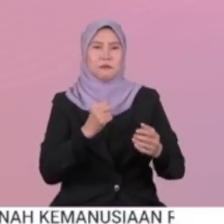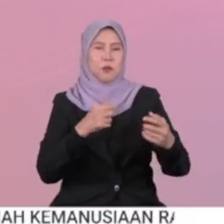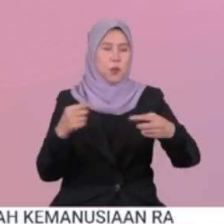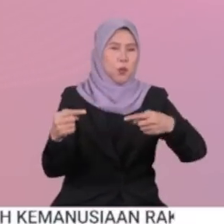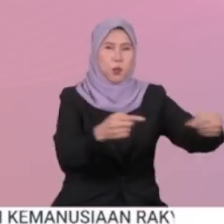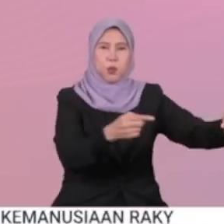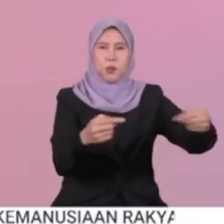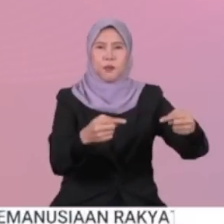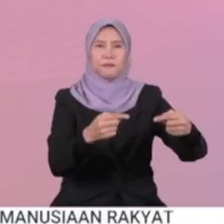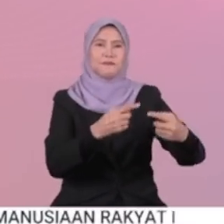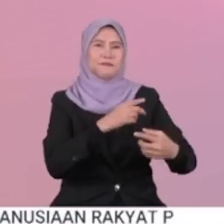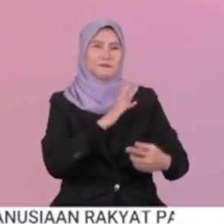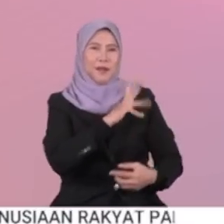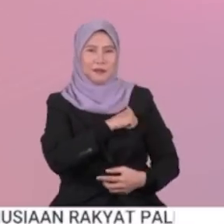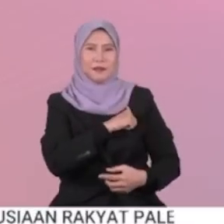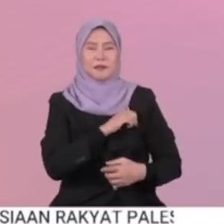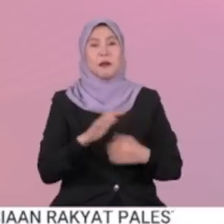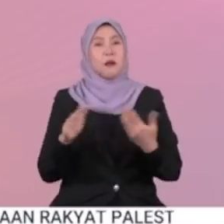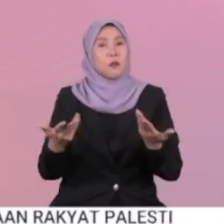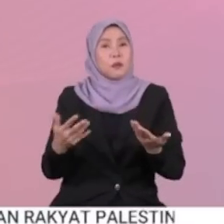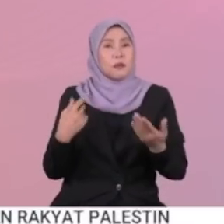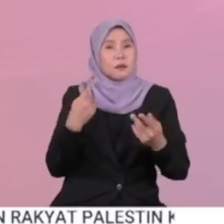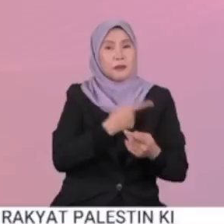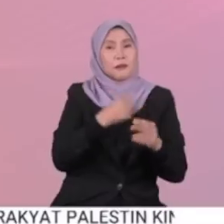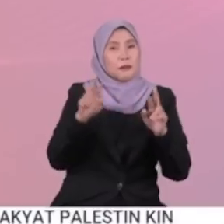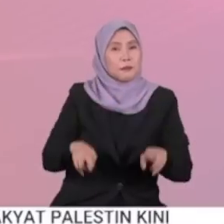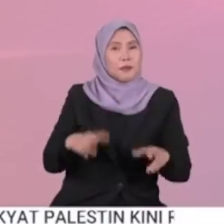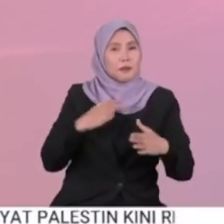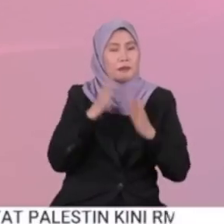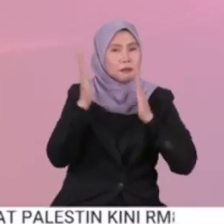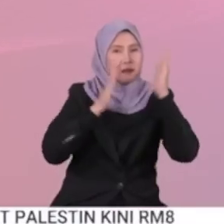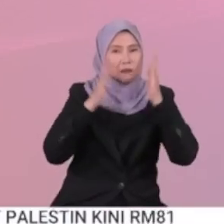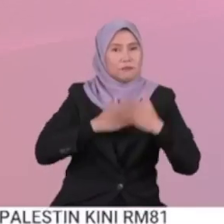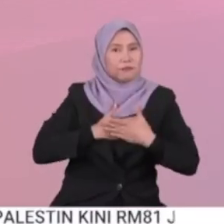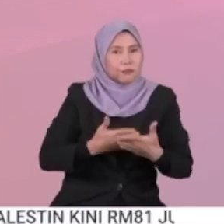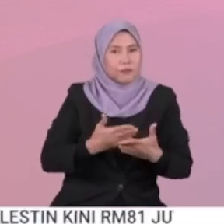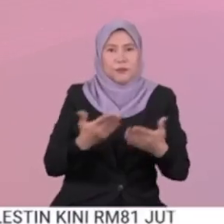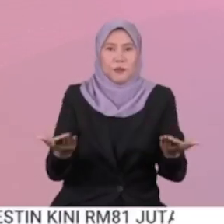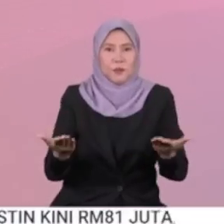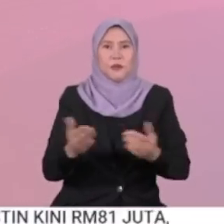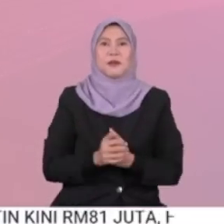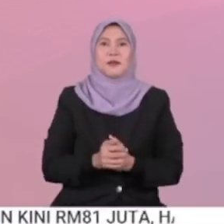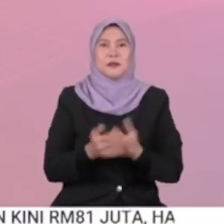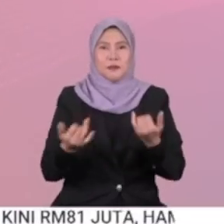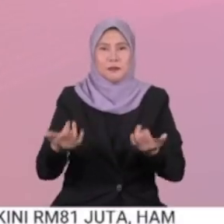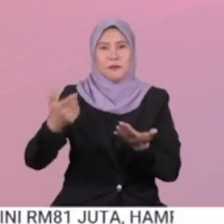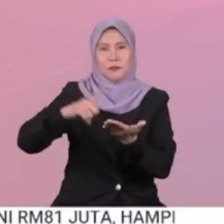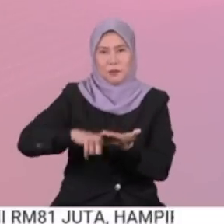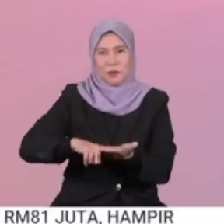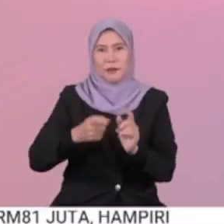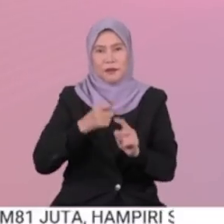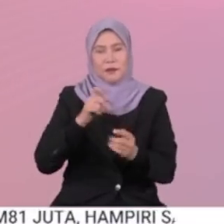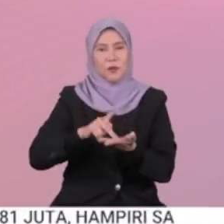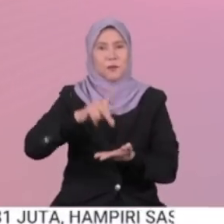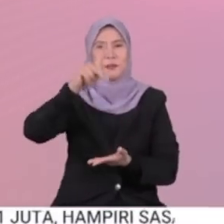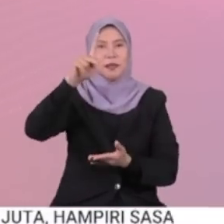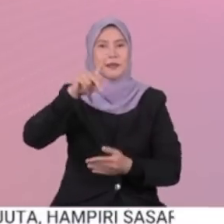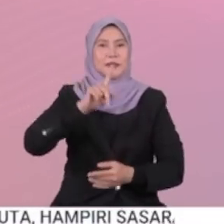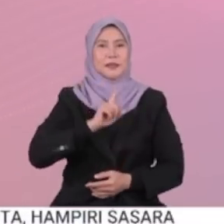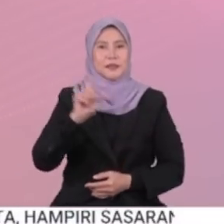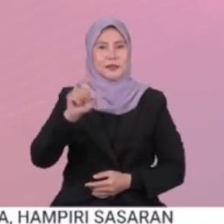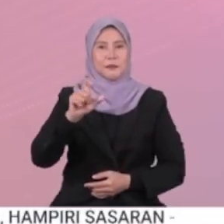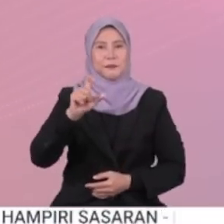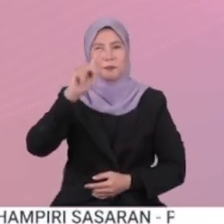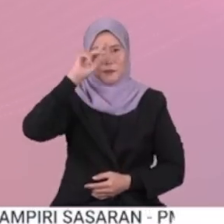Palestin. Sejauh mana keprihatinan kita pula kepada mereka? Perinciannya mengenainya langsung bersama Ahnaf Abu Bakar dari Kompleks Islam